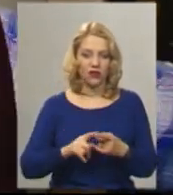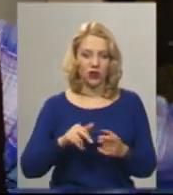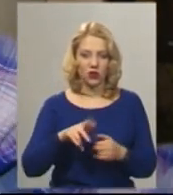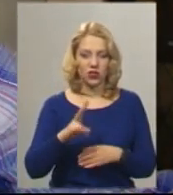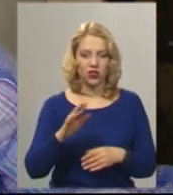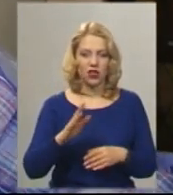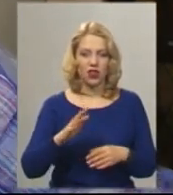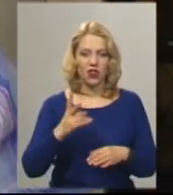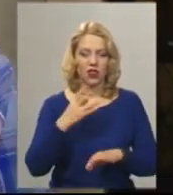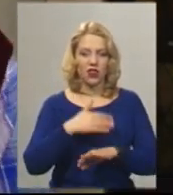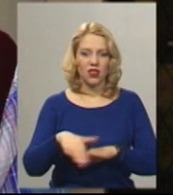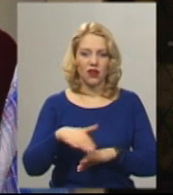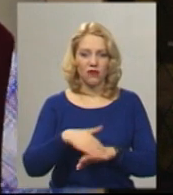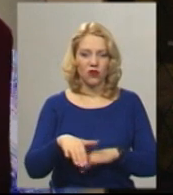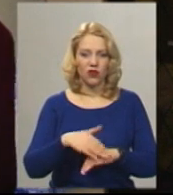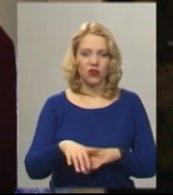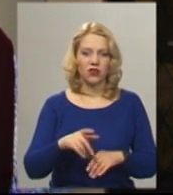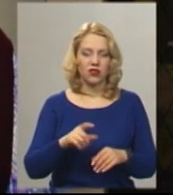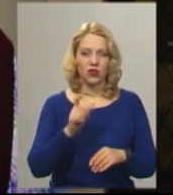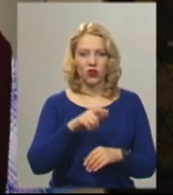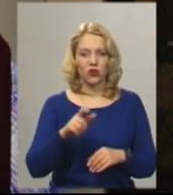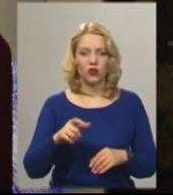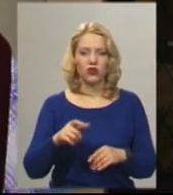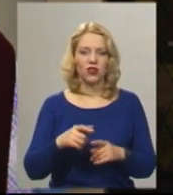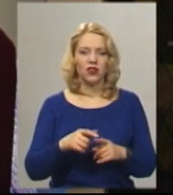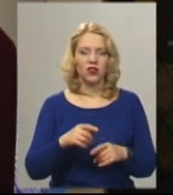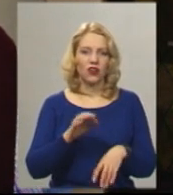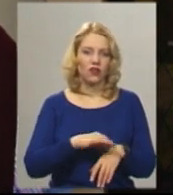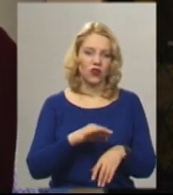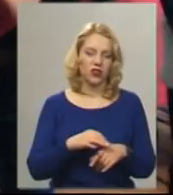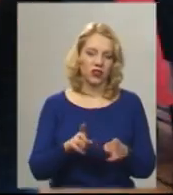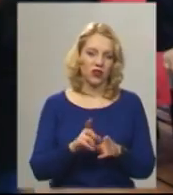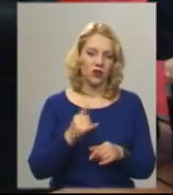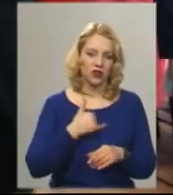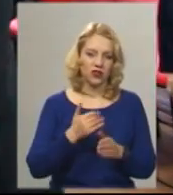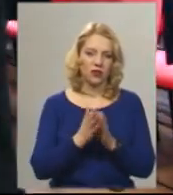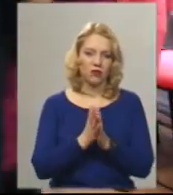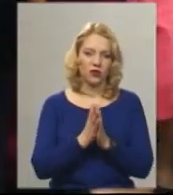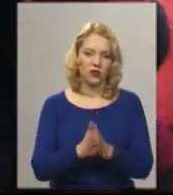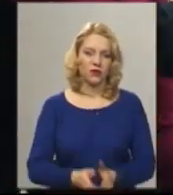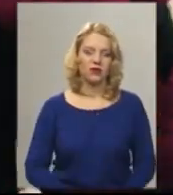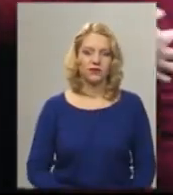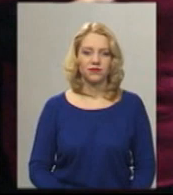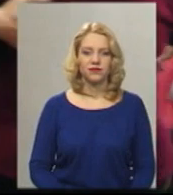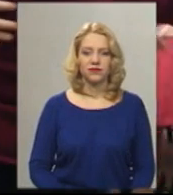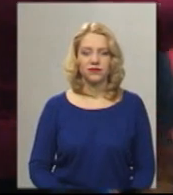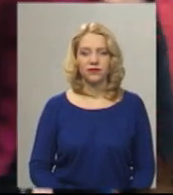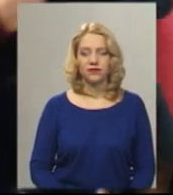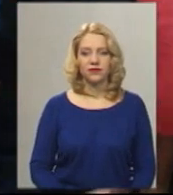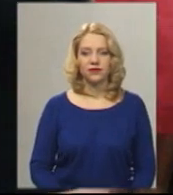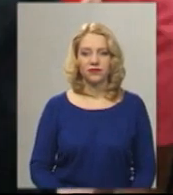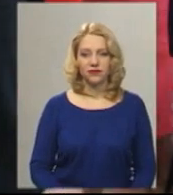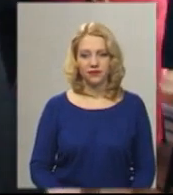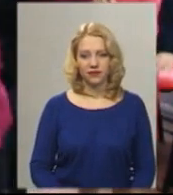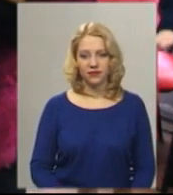вулицю, після неділю хворіють пенсіонери. Ну, от така в нас просьба. Дарина Денисенко, Юрій Чорний. Новини на